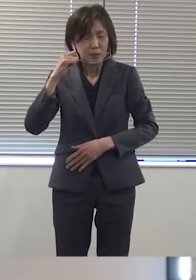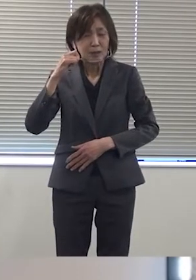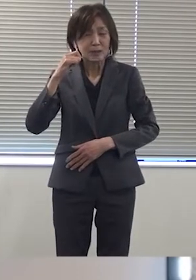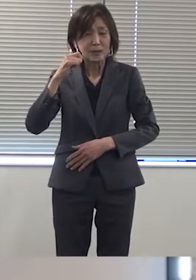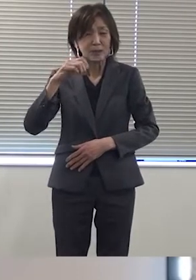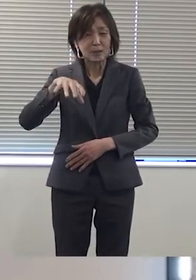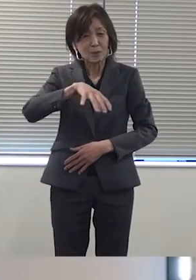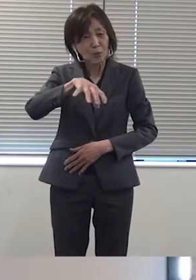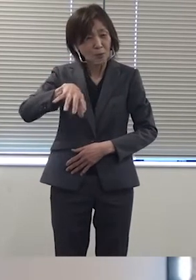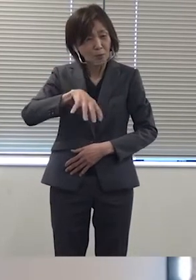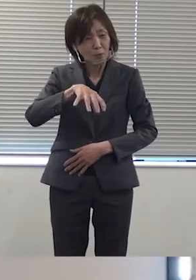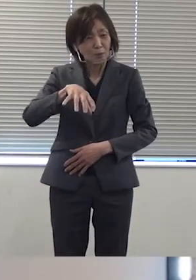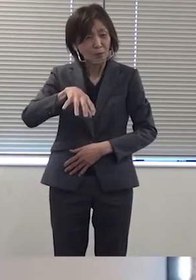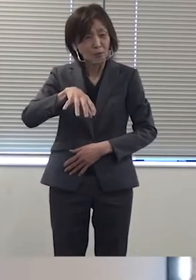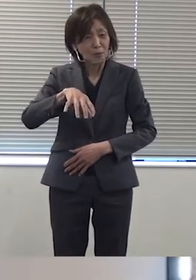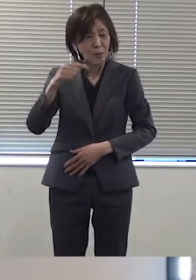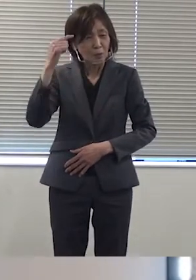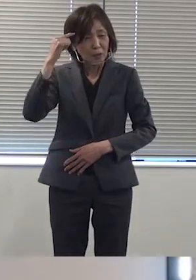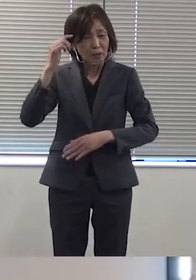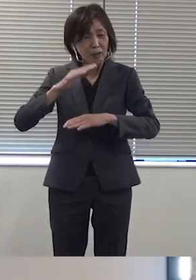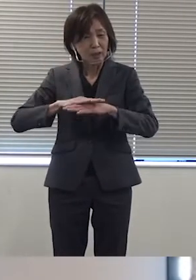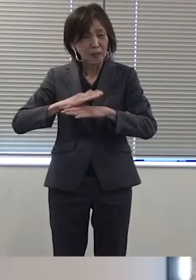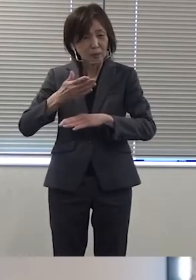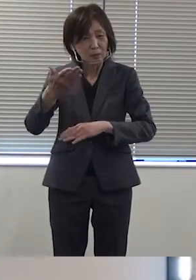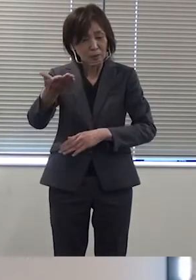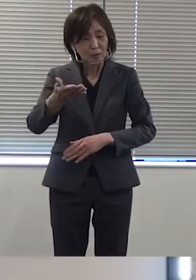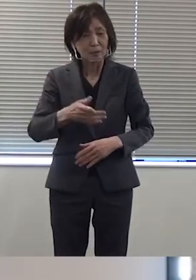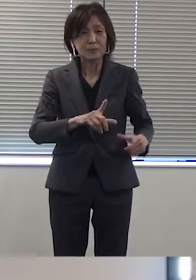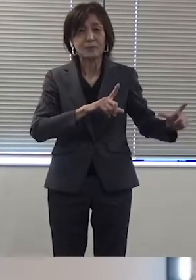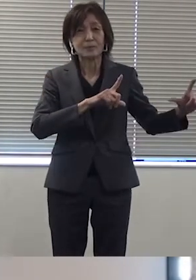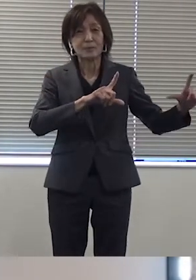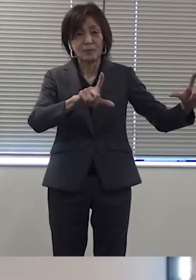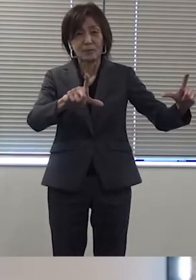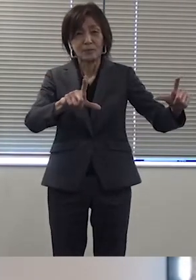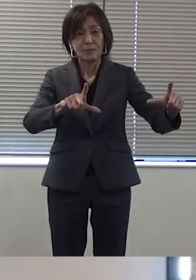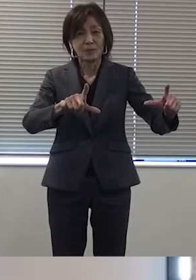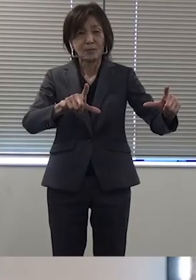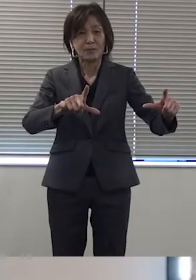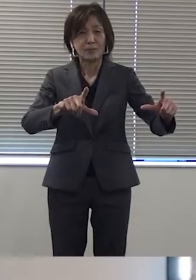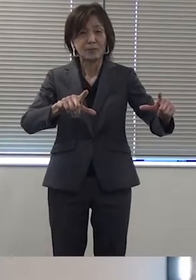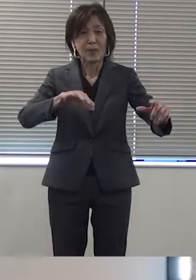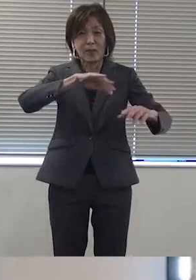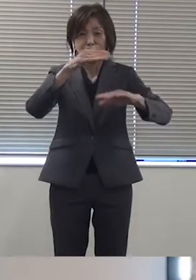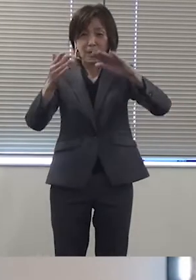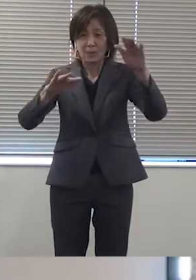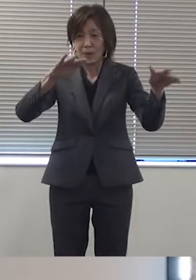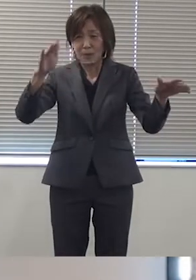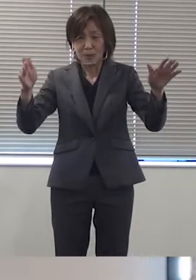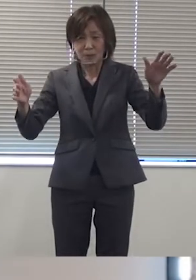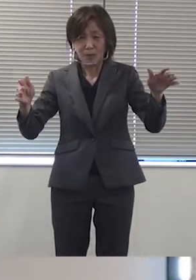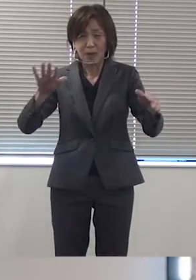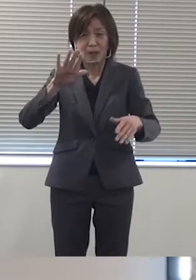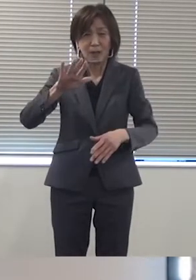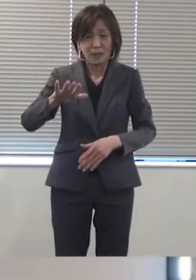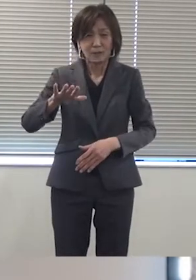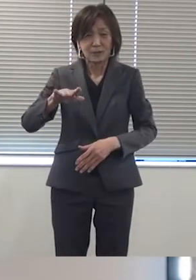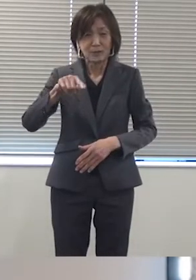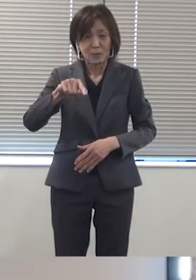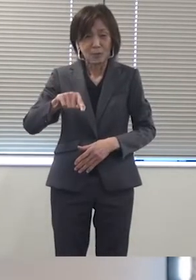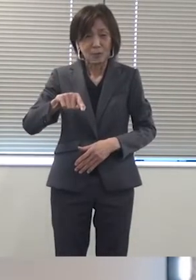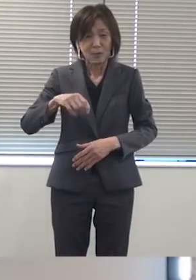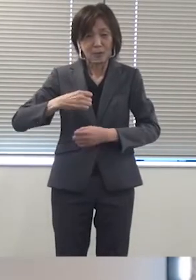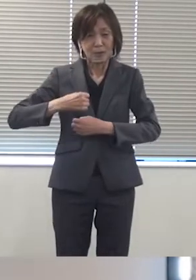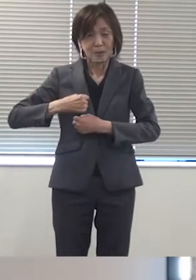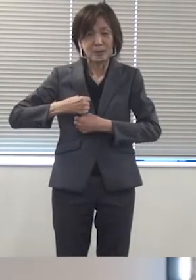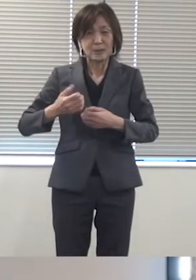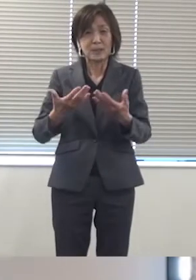係でいうとですね、ここは自衛隊が綿密にあのオペレーションの計画を立てていますので、まあ、